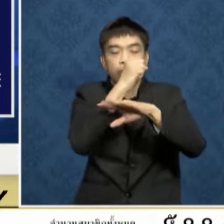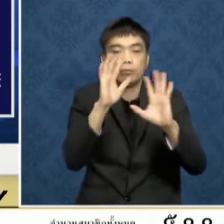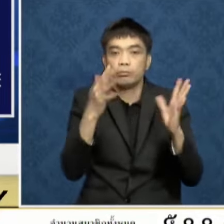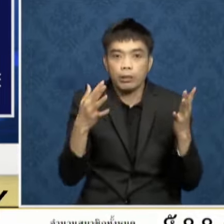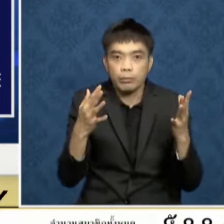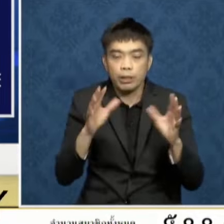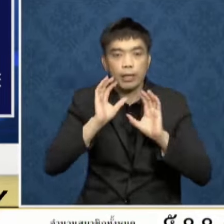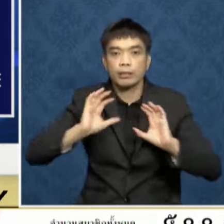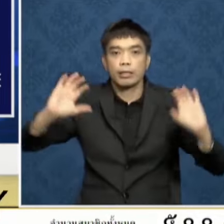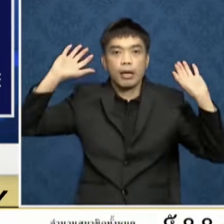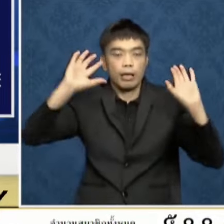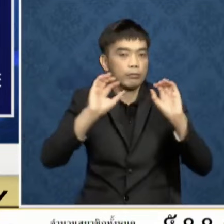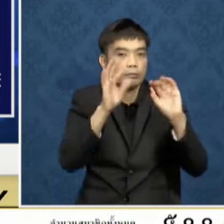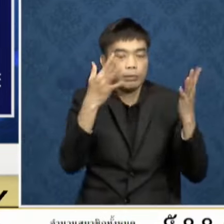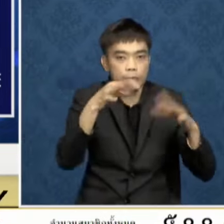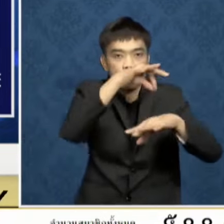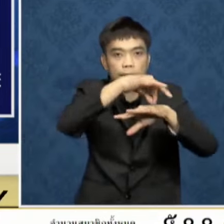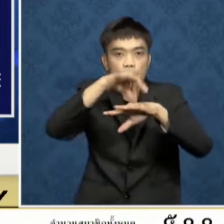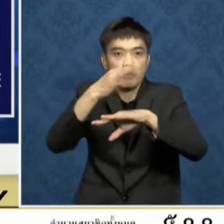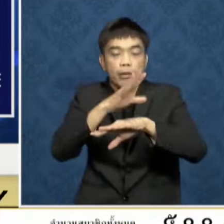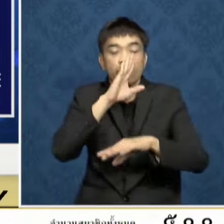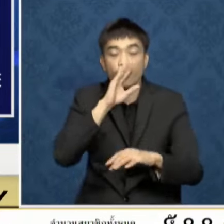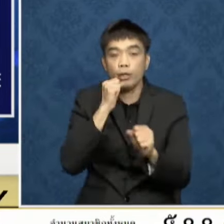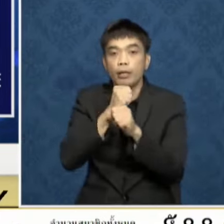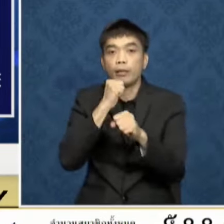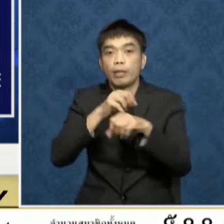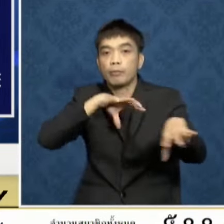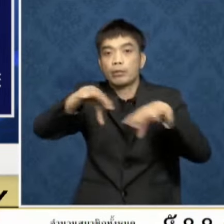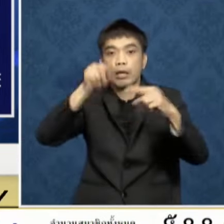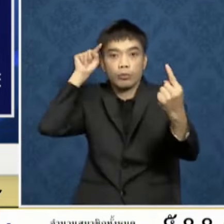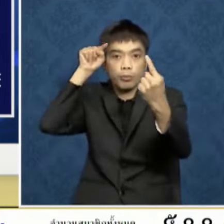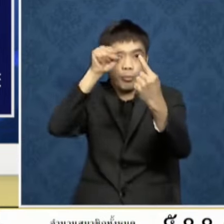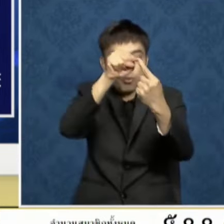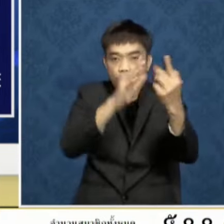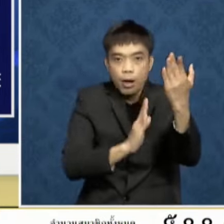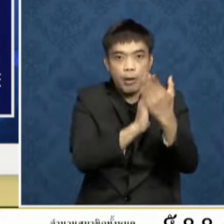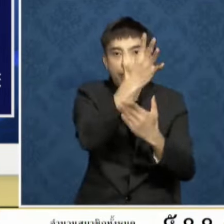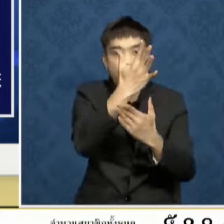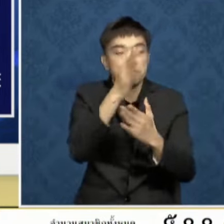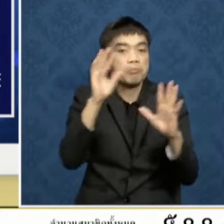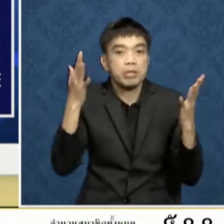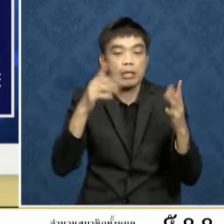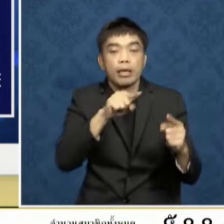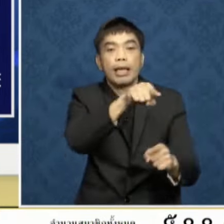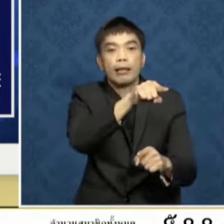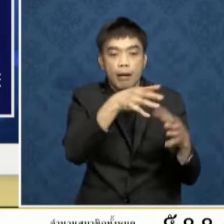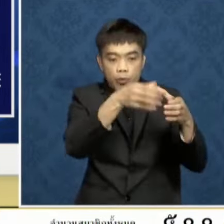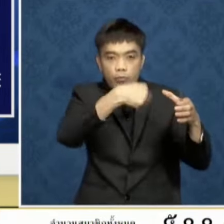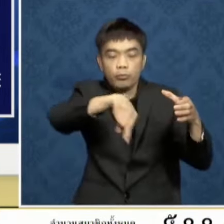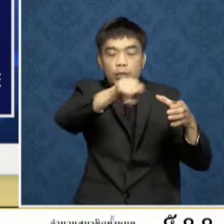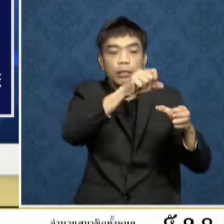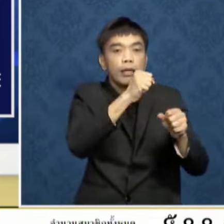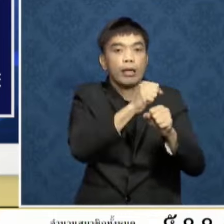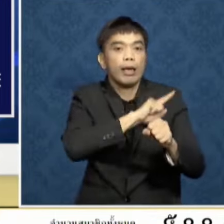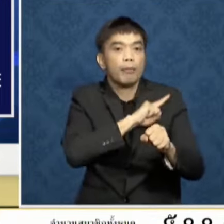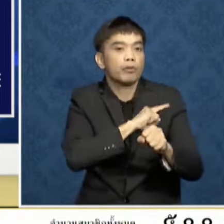ทางด้านราชการใดๆหากไม่สามารถทำบรรลุตามเป้าหมายได้พวกเขาจะรับผิดชอบอย่างไรอย่างมากคือการลา